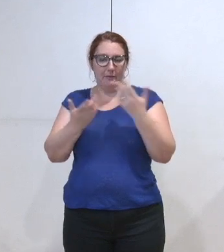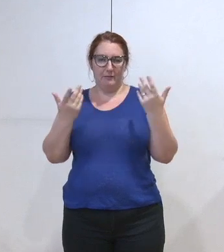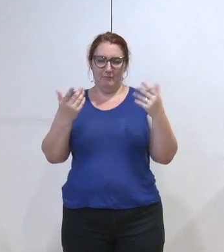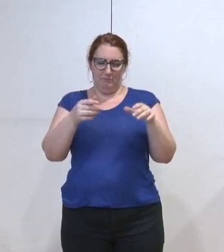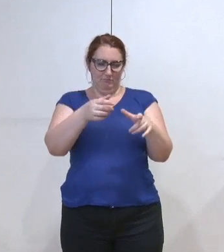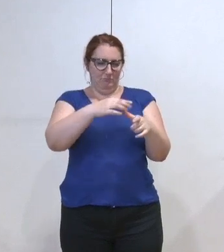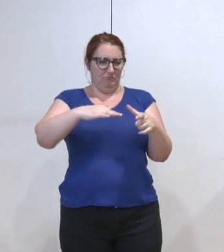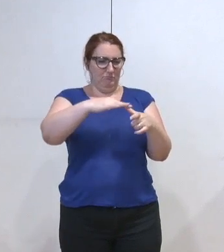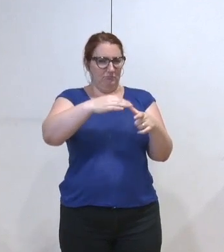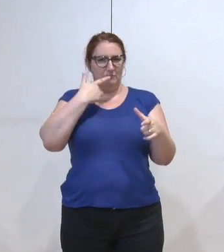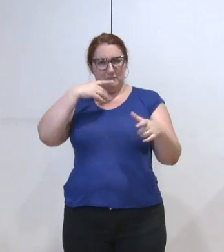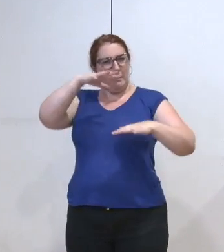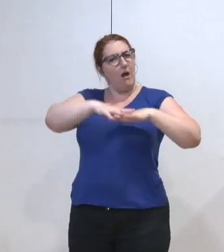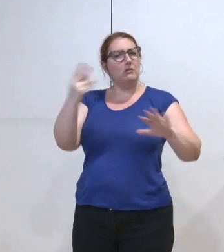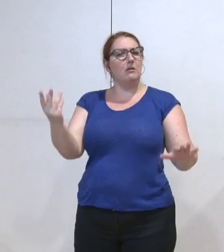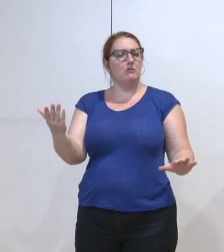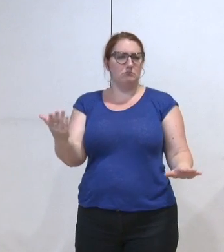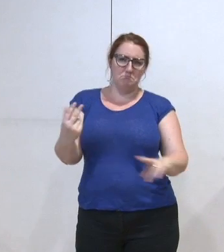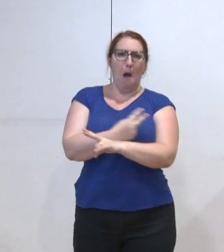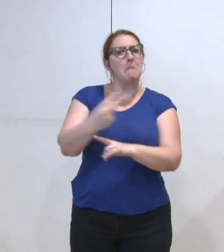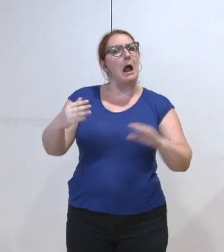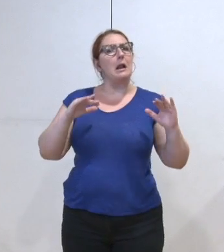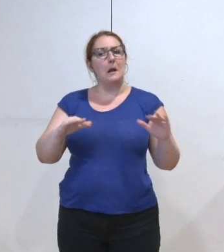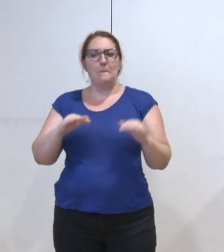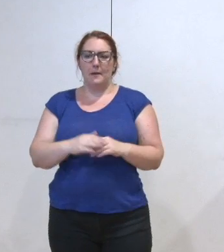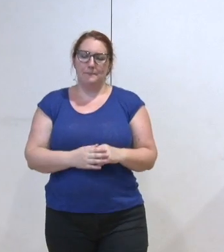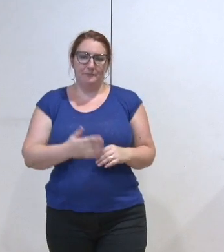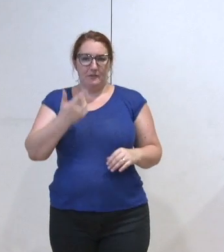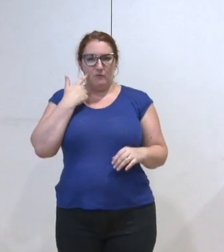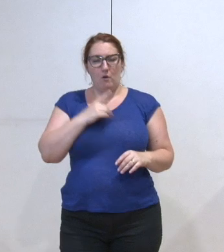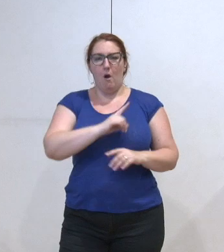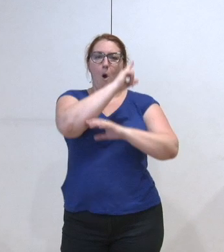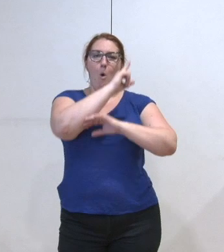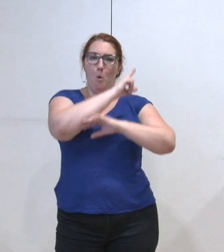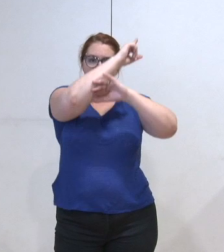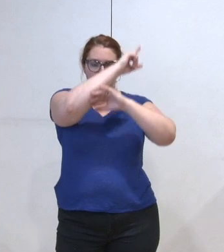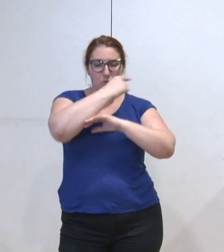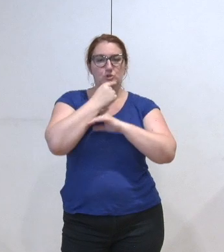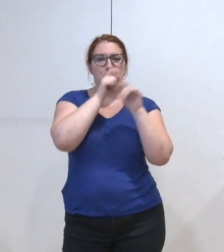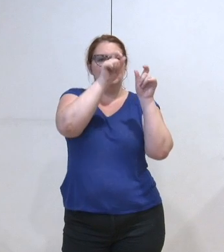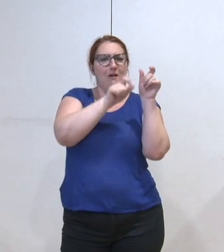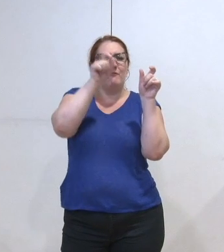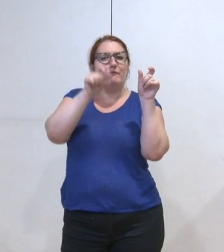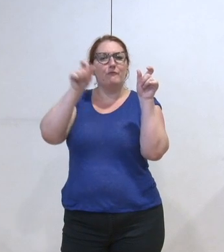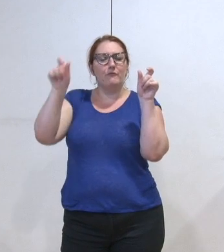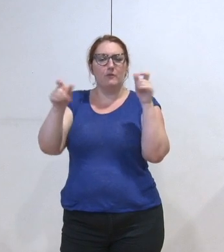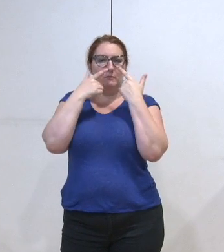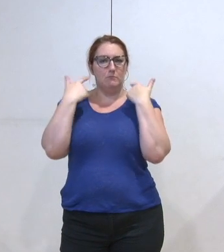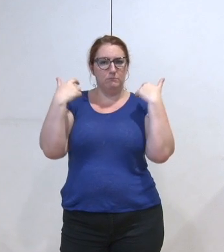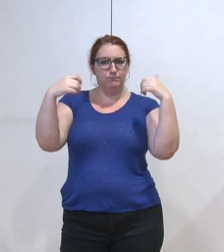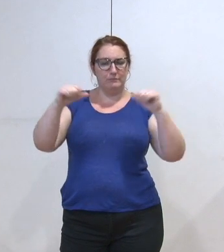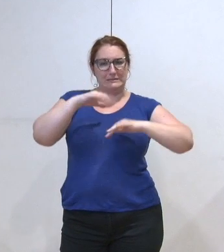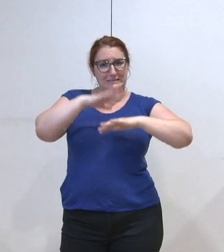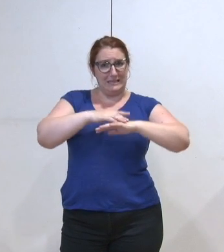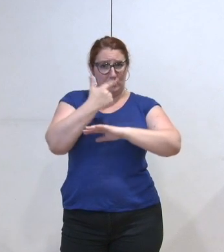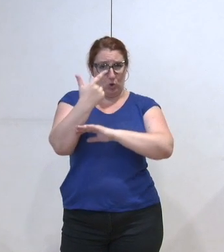favorisé donc on peut noter sur le graphe en haut à gauche que le secteur 2 est le secteur qui représente le plus grand